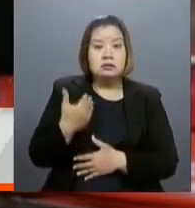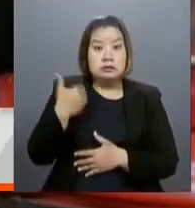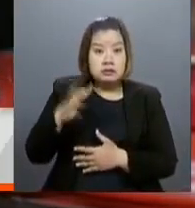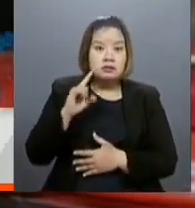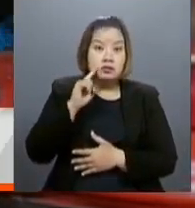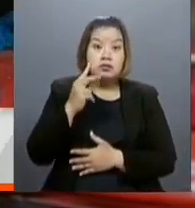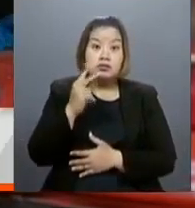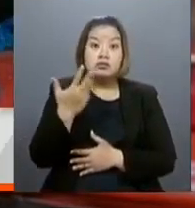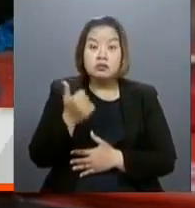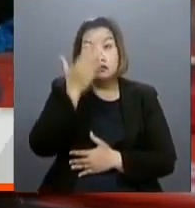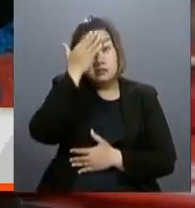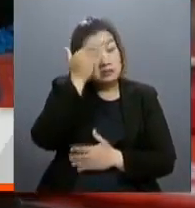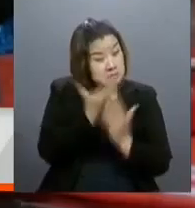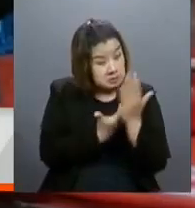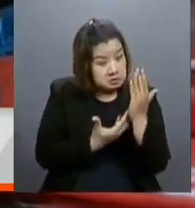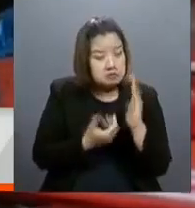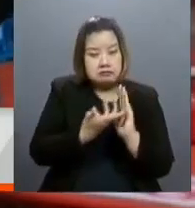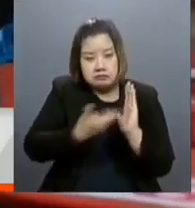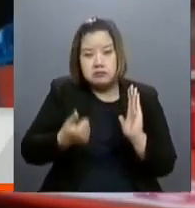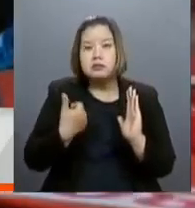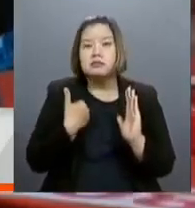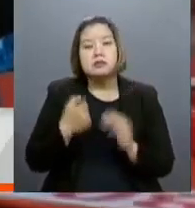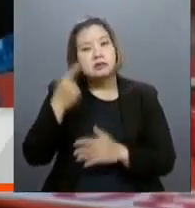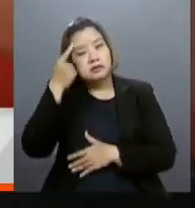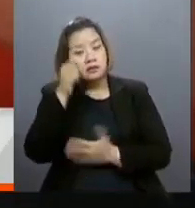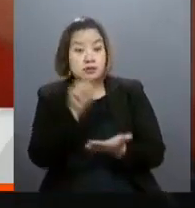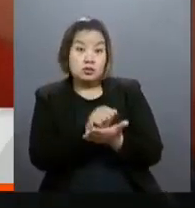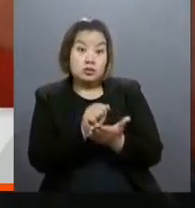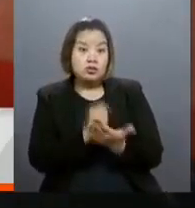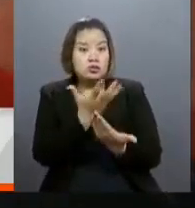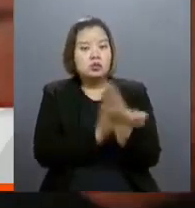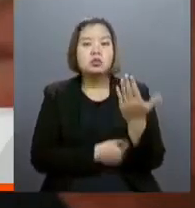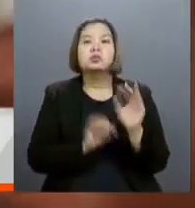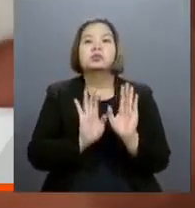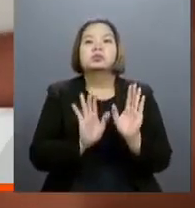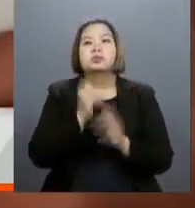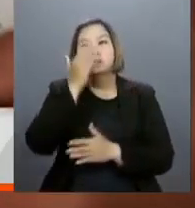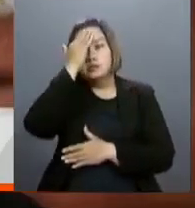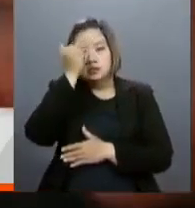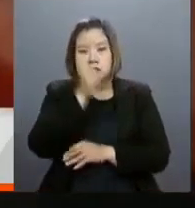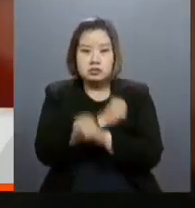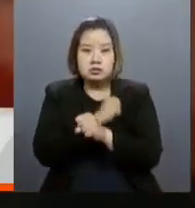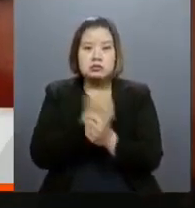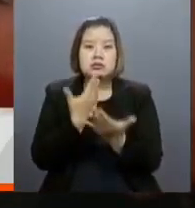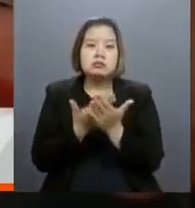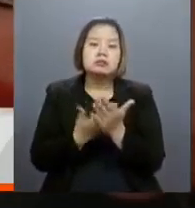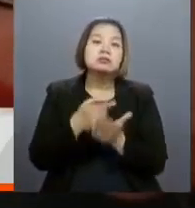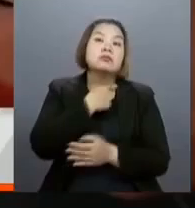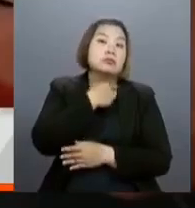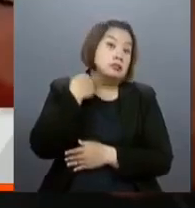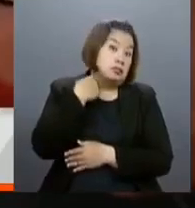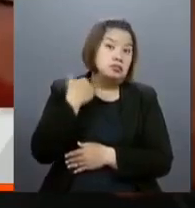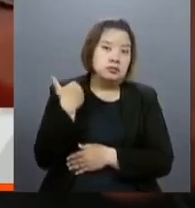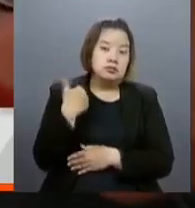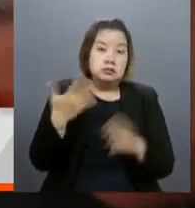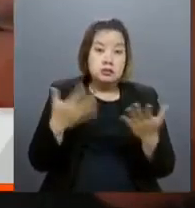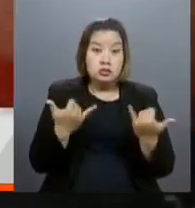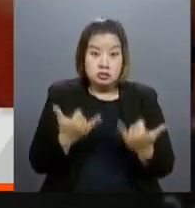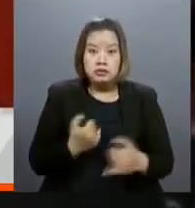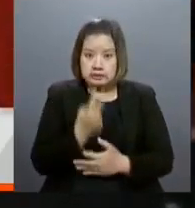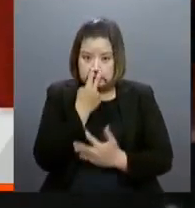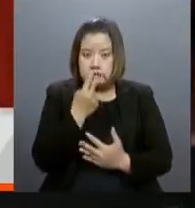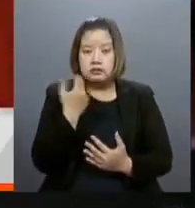พิการจะขายสลากหมดทุกงวดแต่2งวดที่ผ่านมาเหลือสลากที่ขายไม่ออกกว่า500คู่งวดนี้จึงได้ลดการสั่งจ